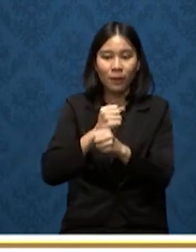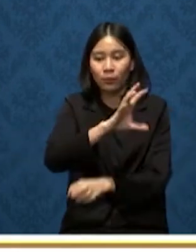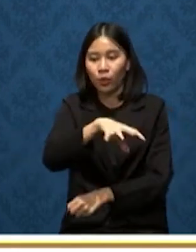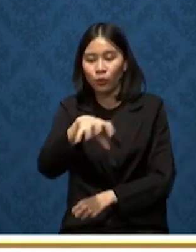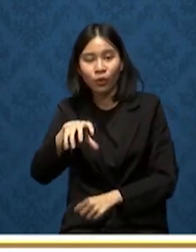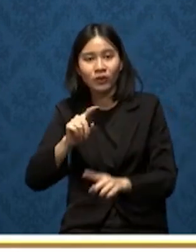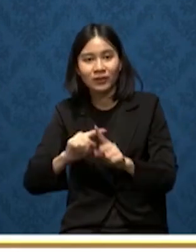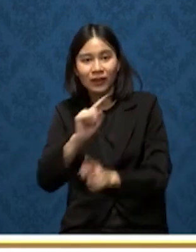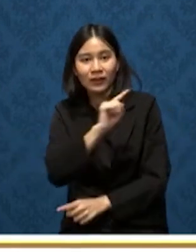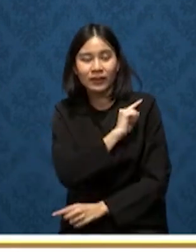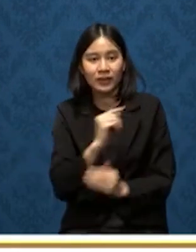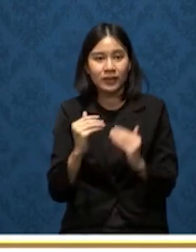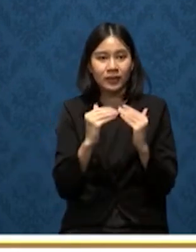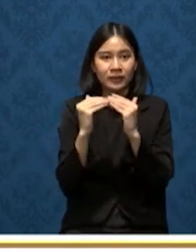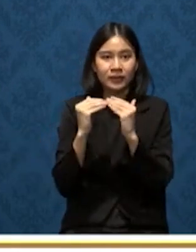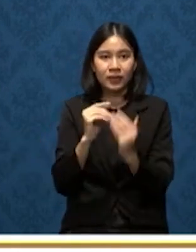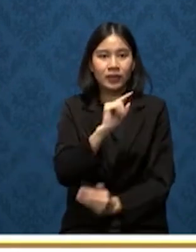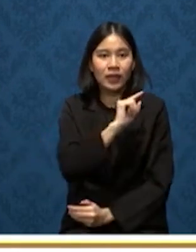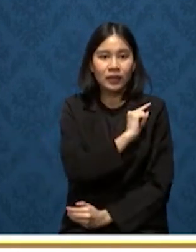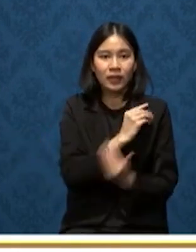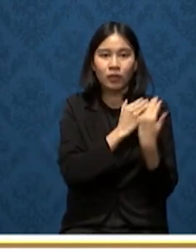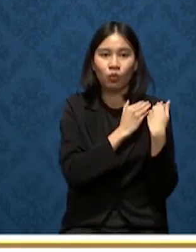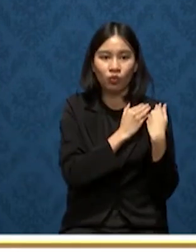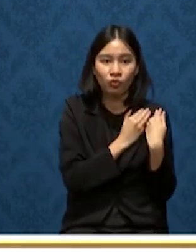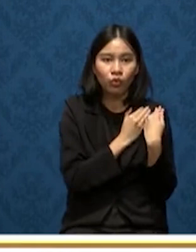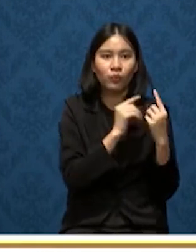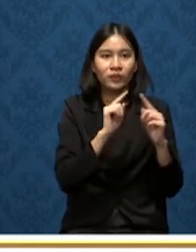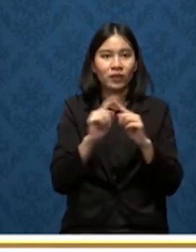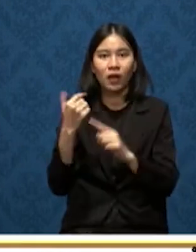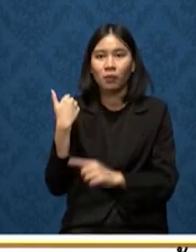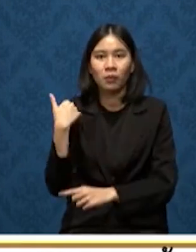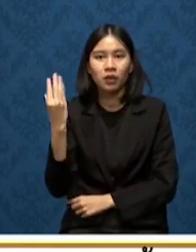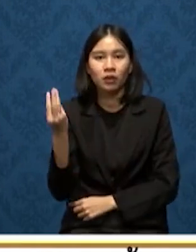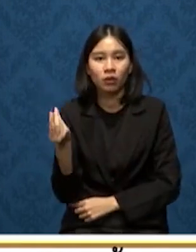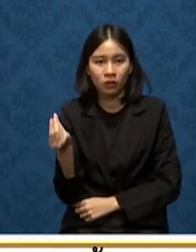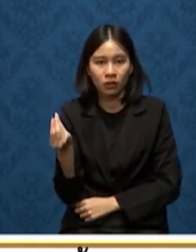าalamันหน้าที่น LAN Eachเขีอยู่อีกเท่าไ่